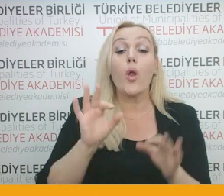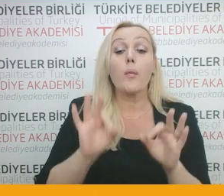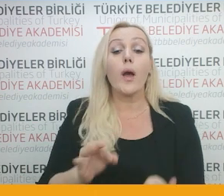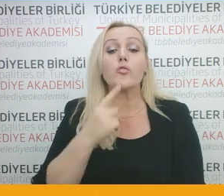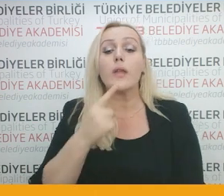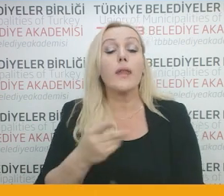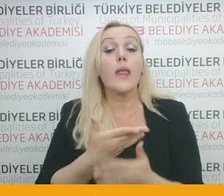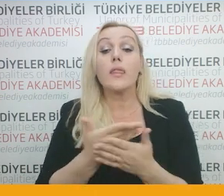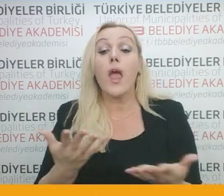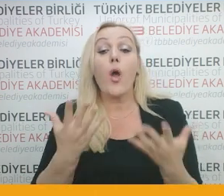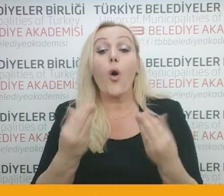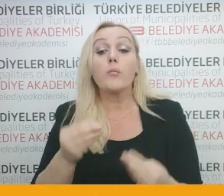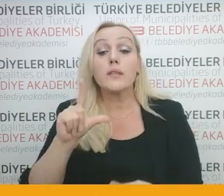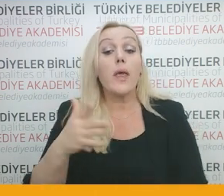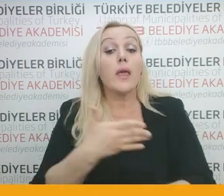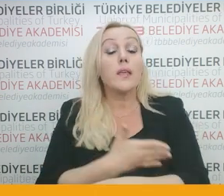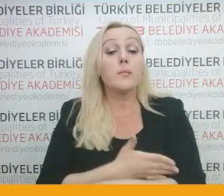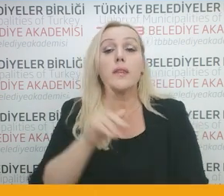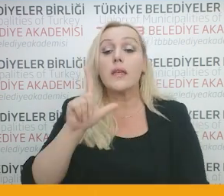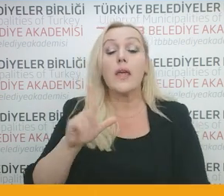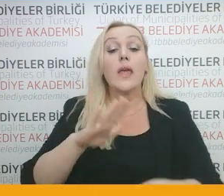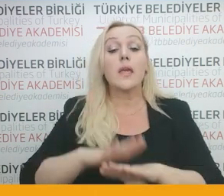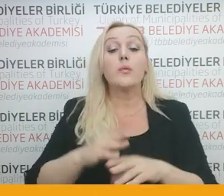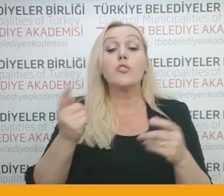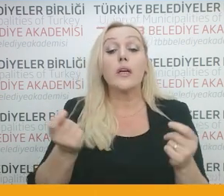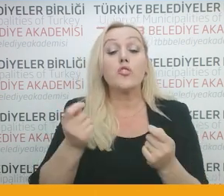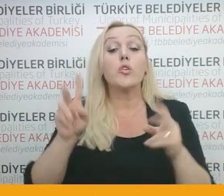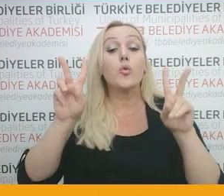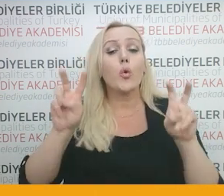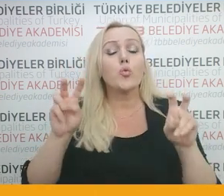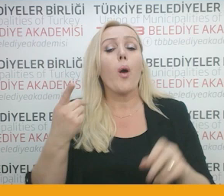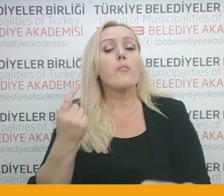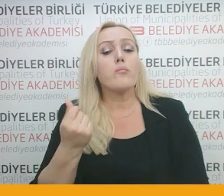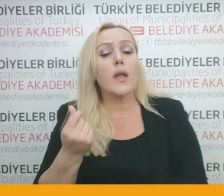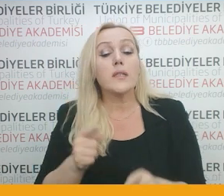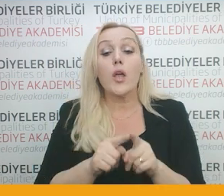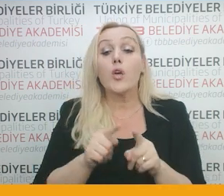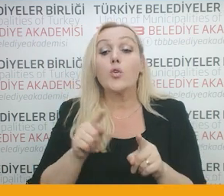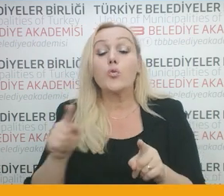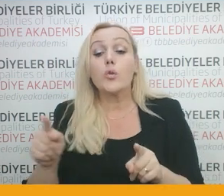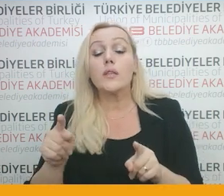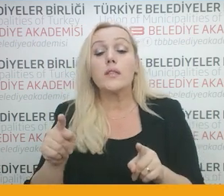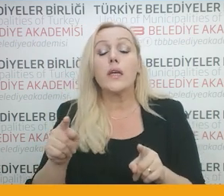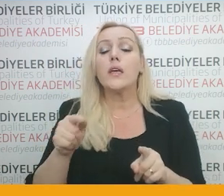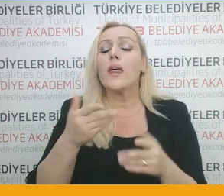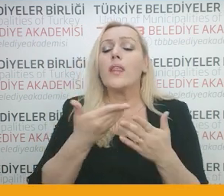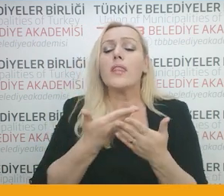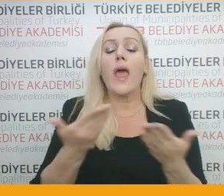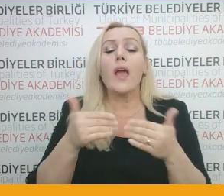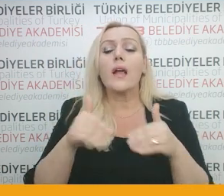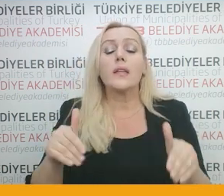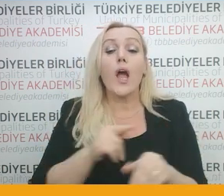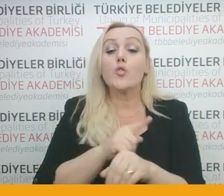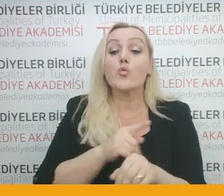ne olması lazım? Hizmetin gerekçesi, yapılacak işin konusu ve tutarı, süresi, bu harcama ne kadar süre içinde